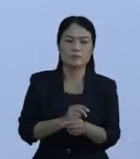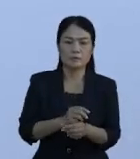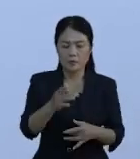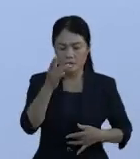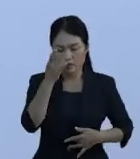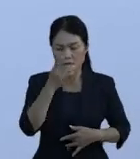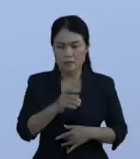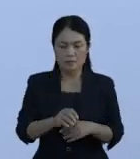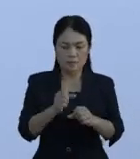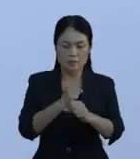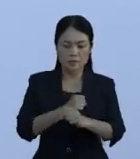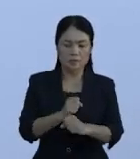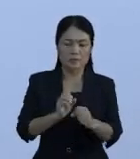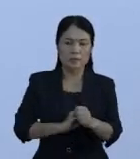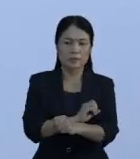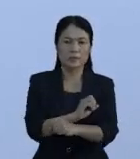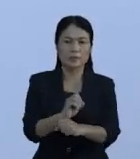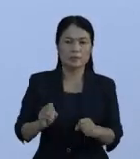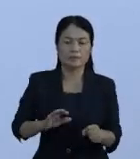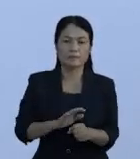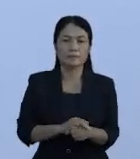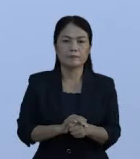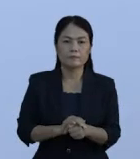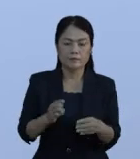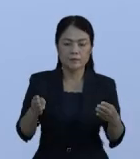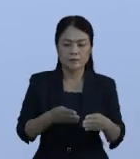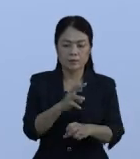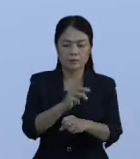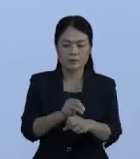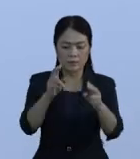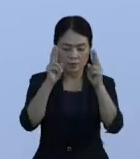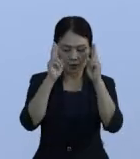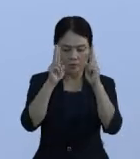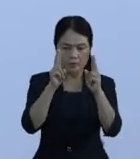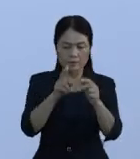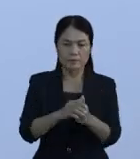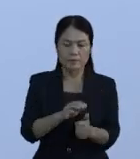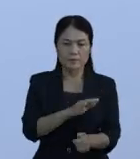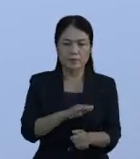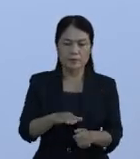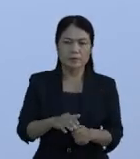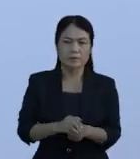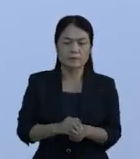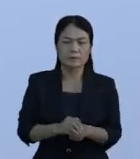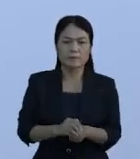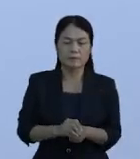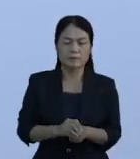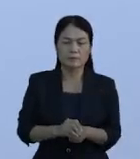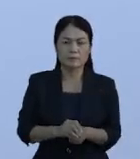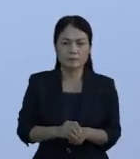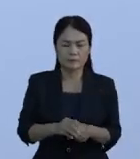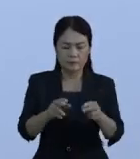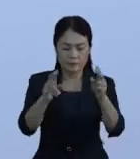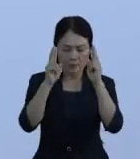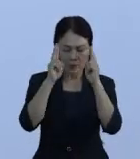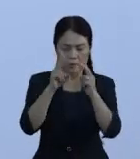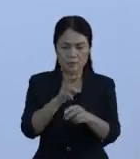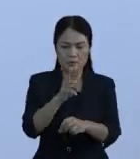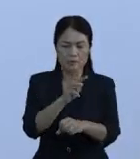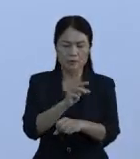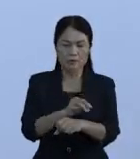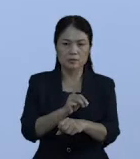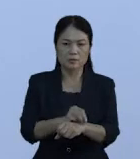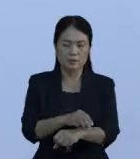ngữ cà phê chủng mới covid 19 tam ca này nó bao phủ xuống ở trung một con nè và ở phủ xuống sọc hạt ba là con nè